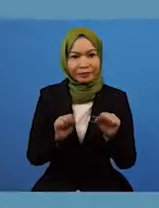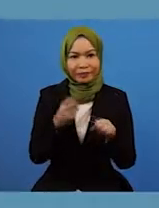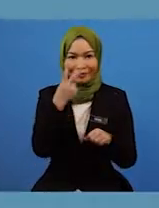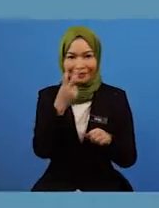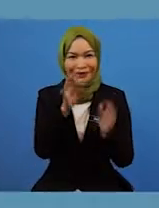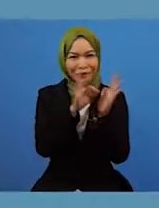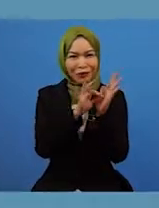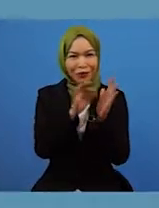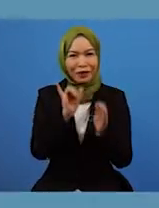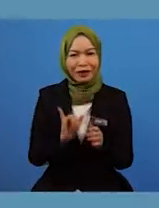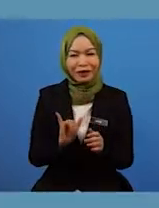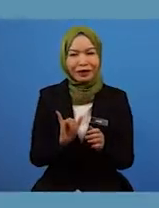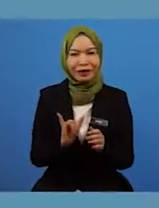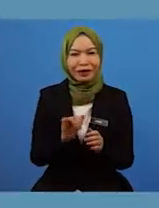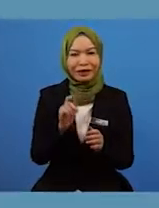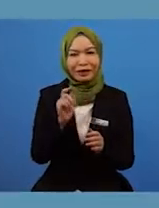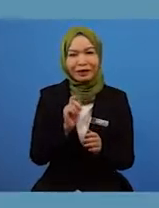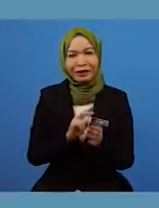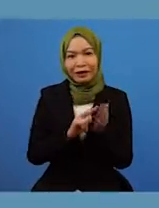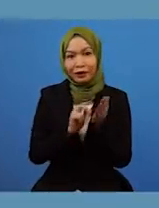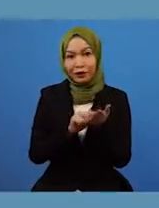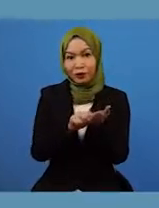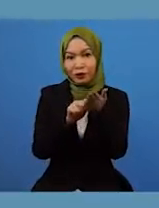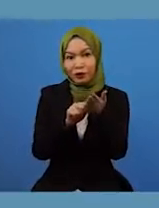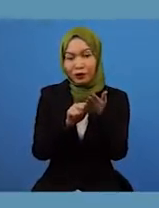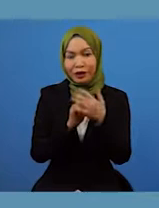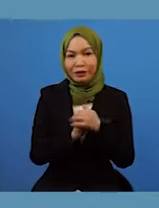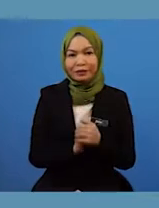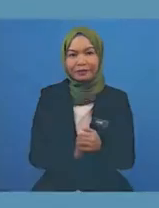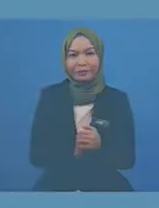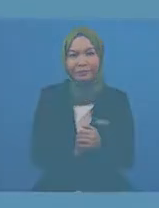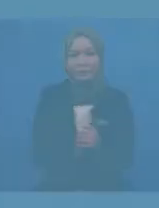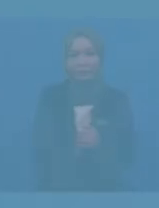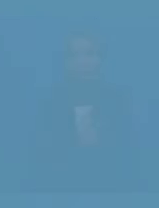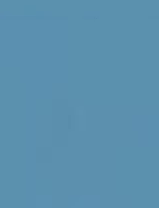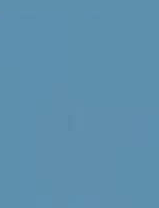725 kilojoule per mol. Etanol